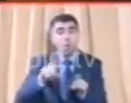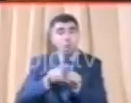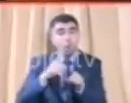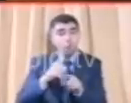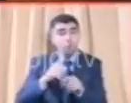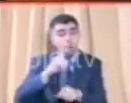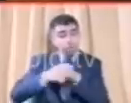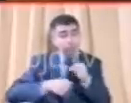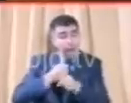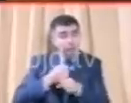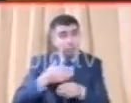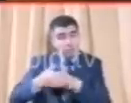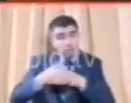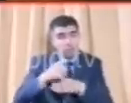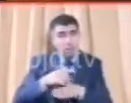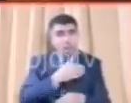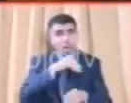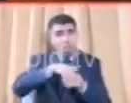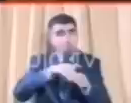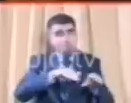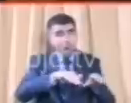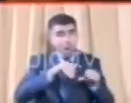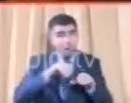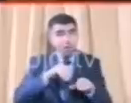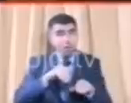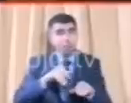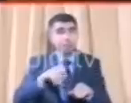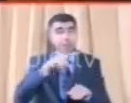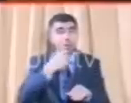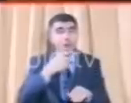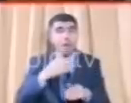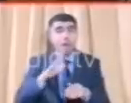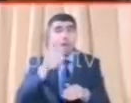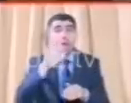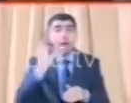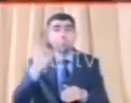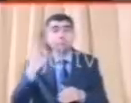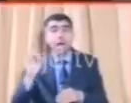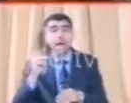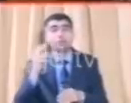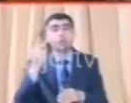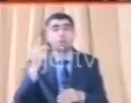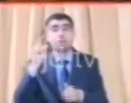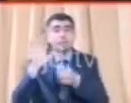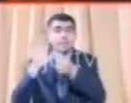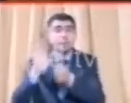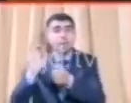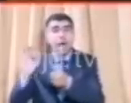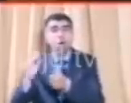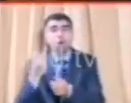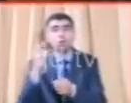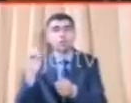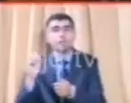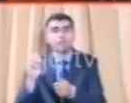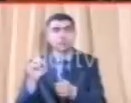الربيعيه الفريق الاشتراكي كما ذكرت احال تقريبا حوالي 5620 سؤال. الى هذا